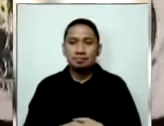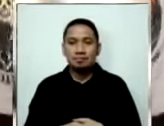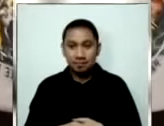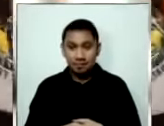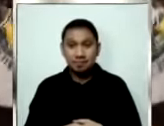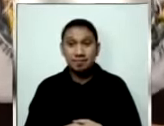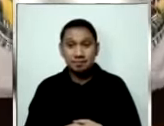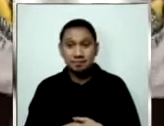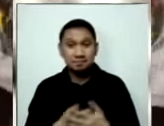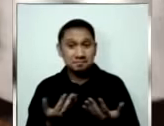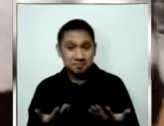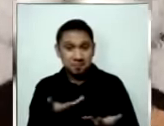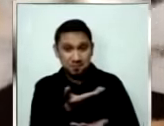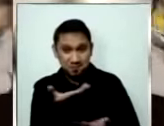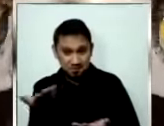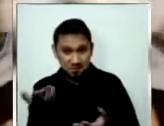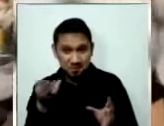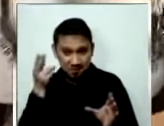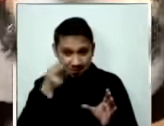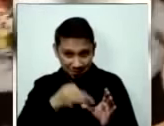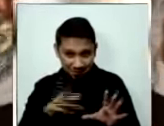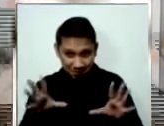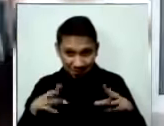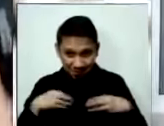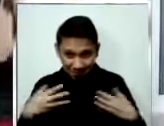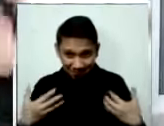Makikisali rin ba kayo sa dance challenge, mga Kapuso?